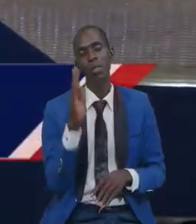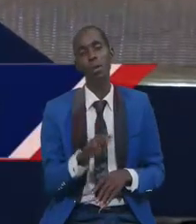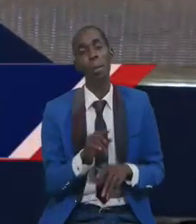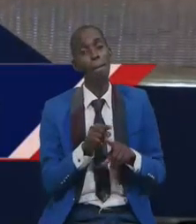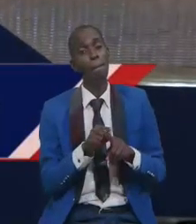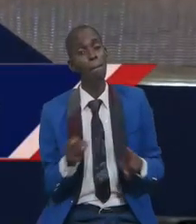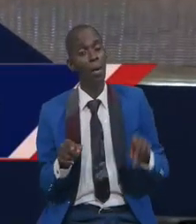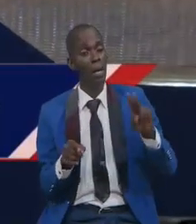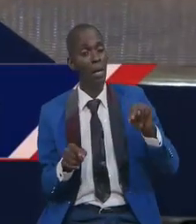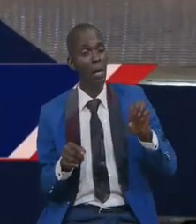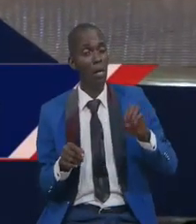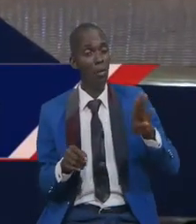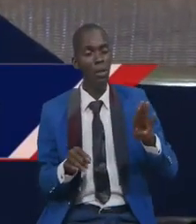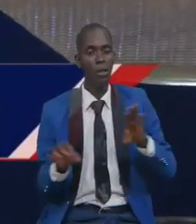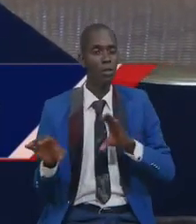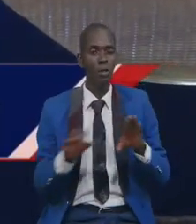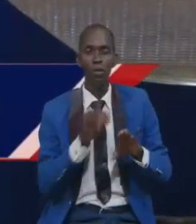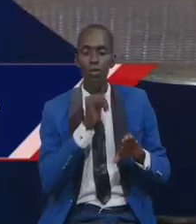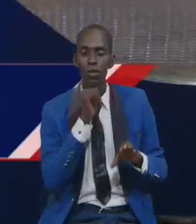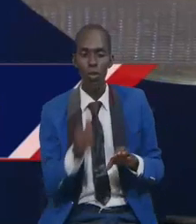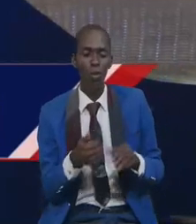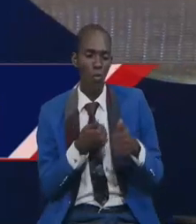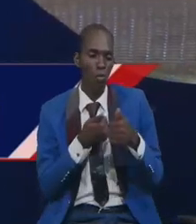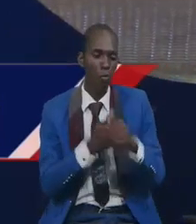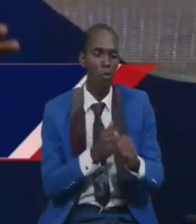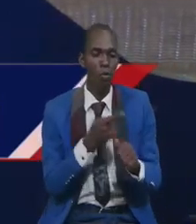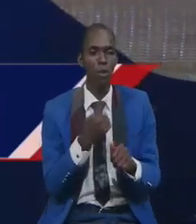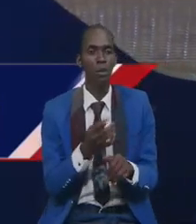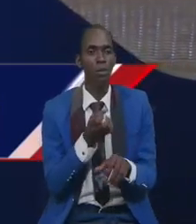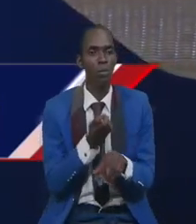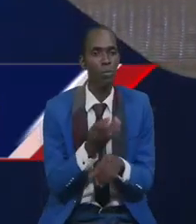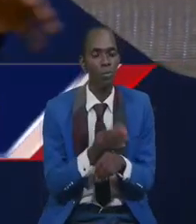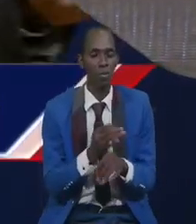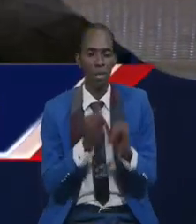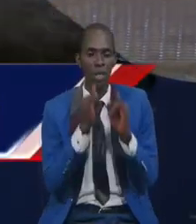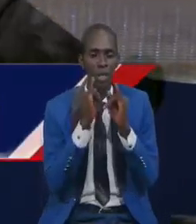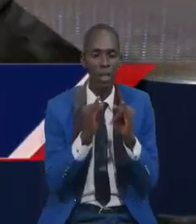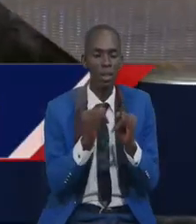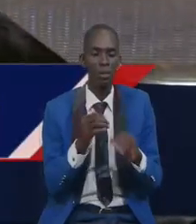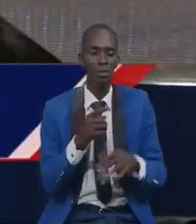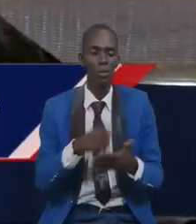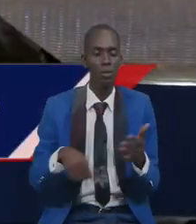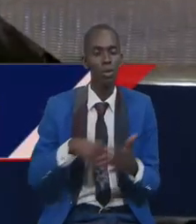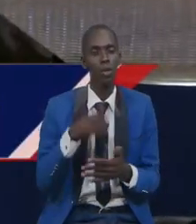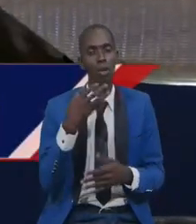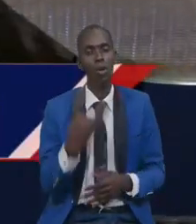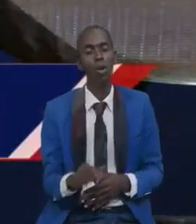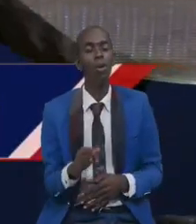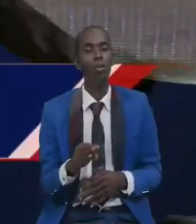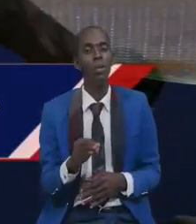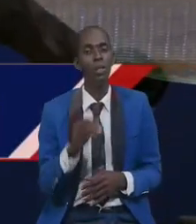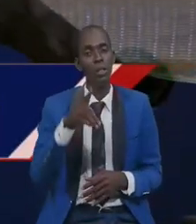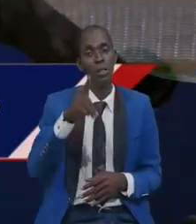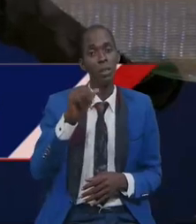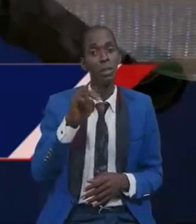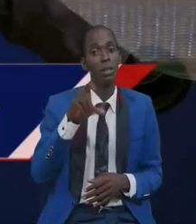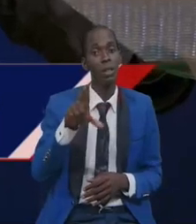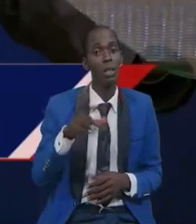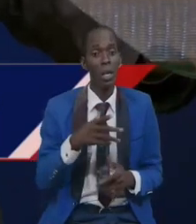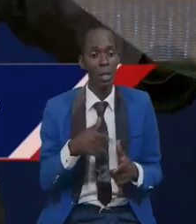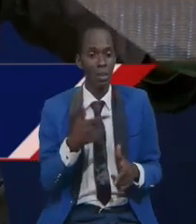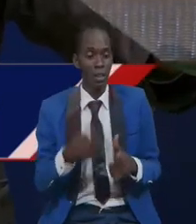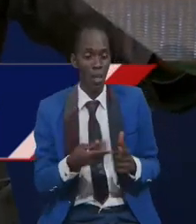pas agi selon l'ordre, selon le conseil, selon l'instruction de Daniel. Et deux ans après, le jugement